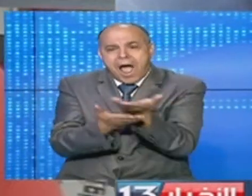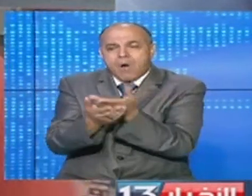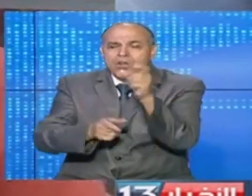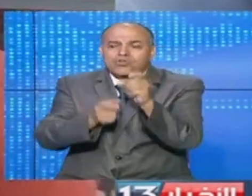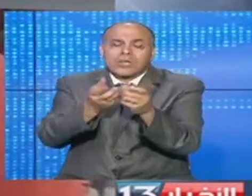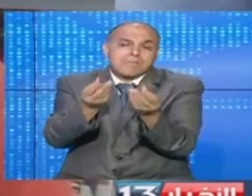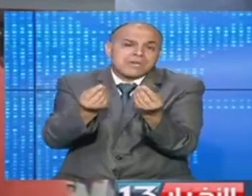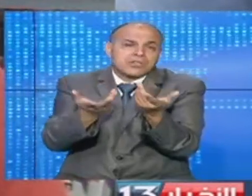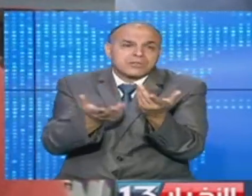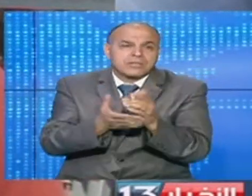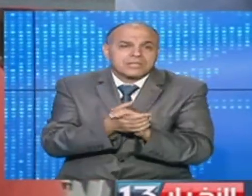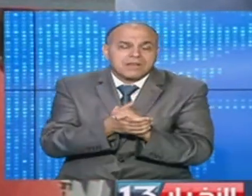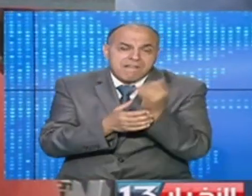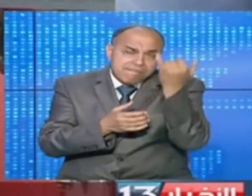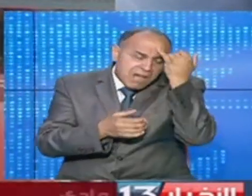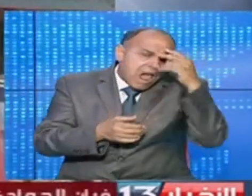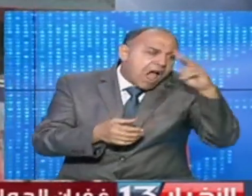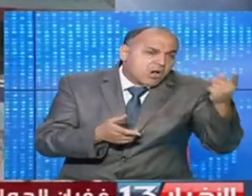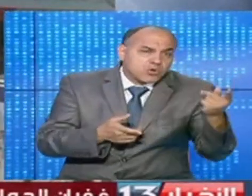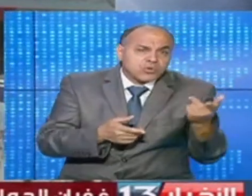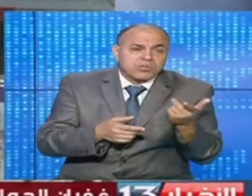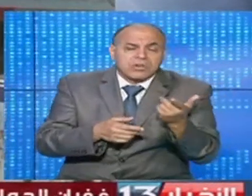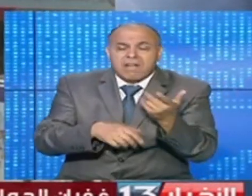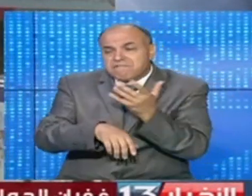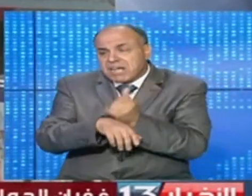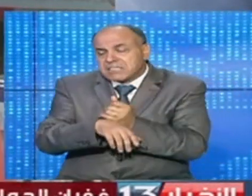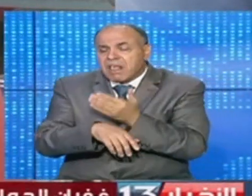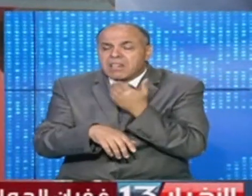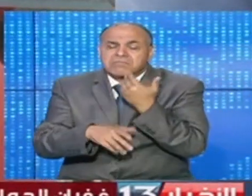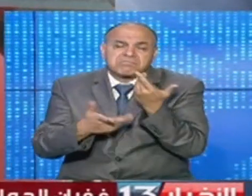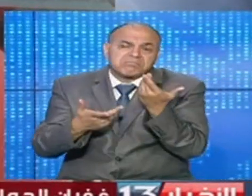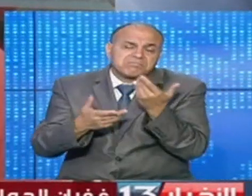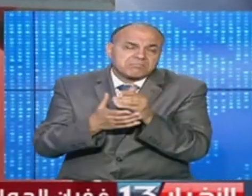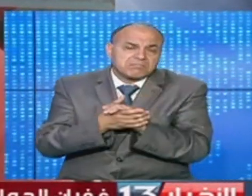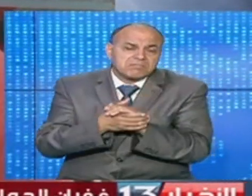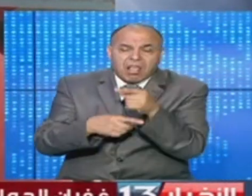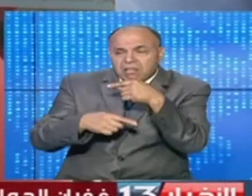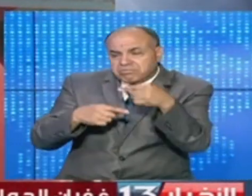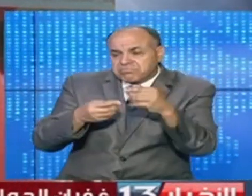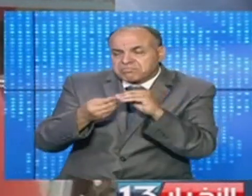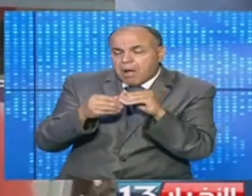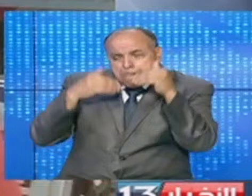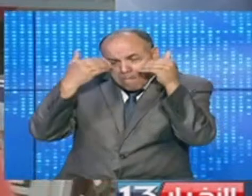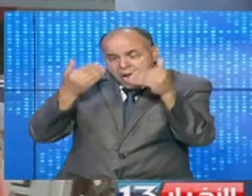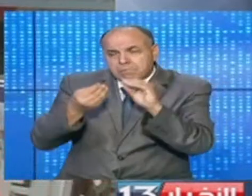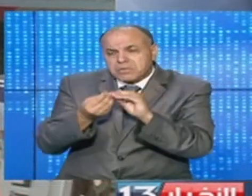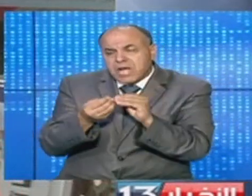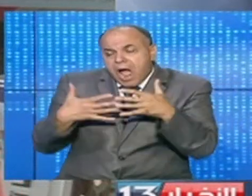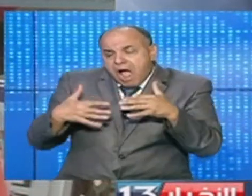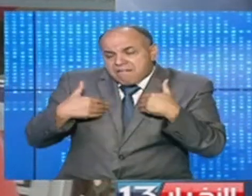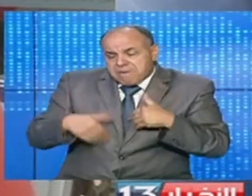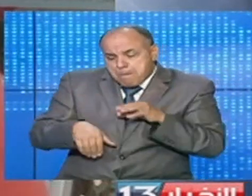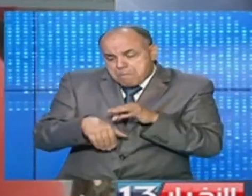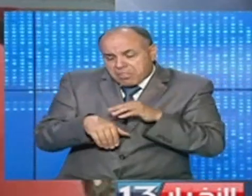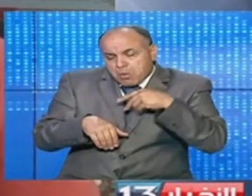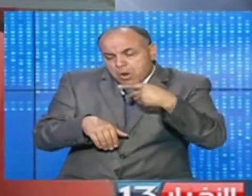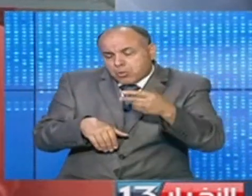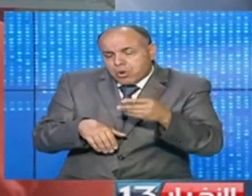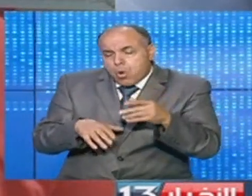عندها فكره اخرى ان الفكس ا عند مخالفات تخلي ما انت الانسان